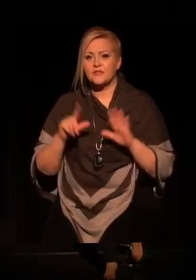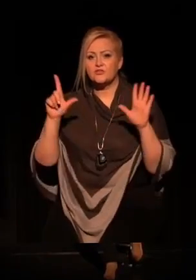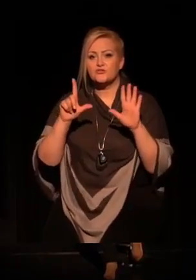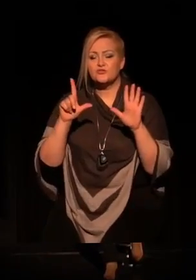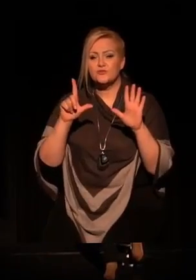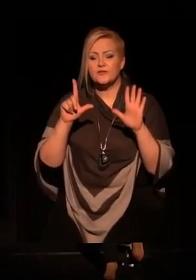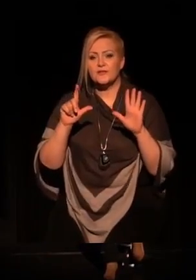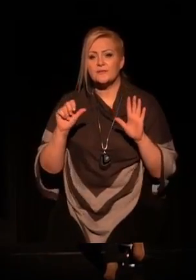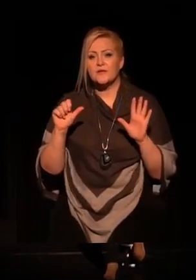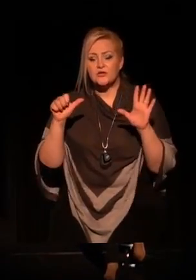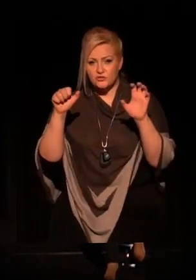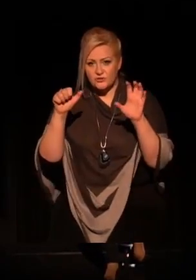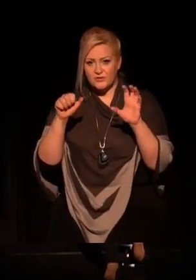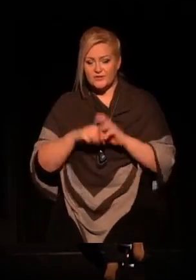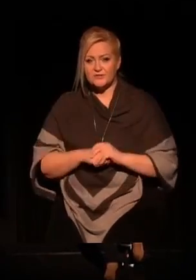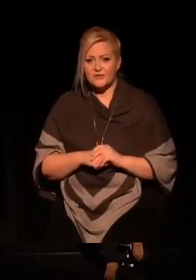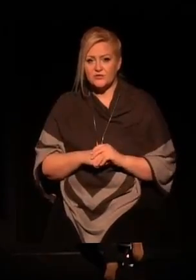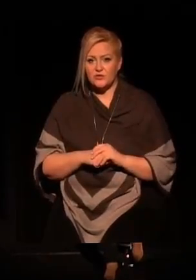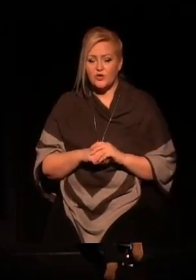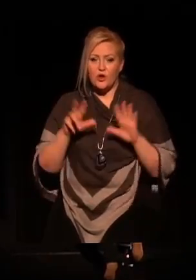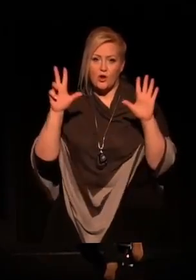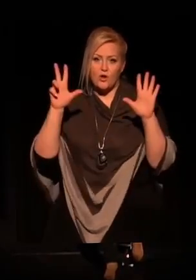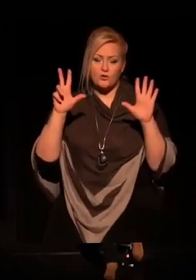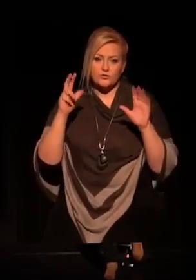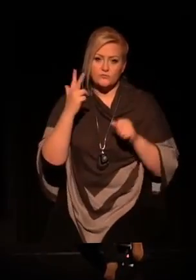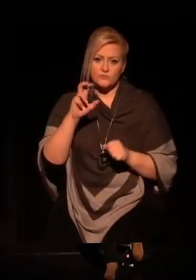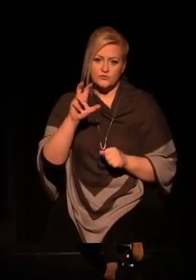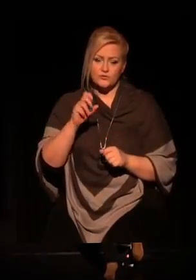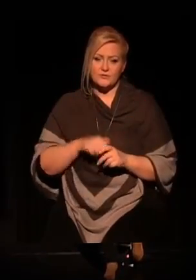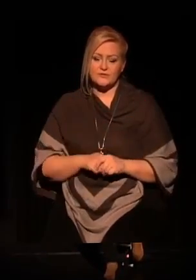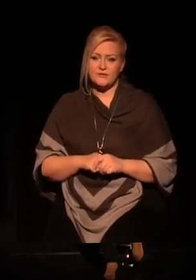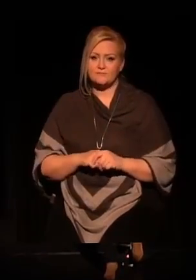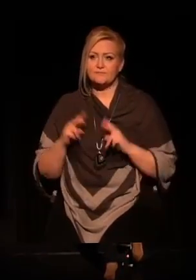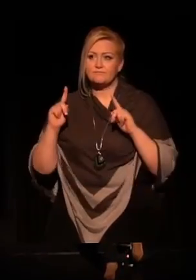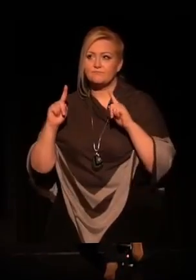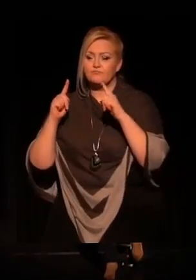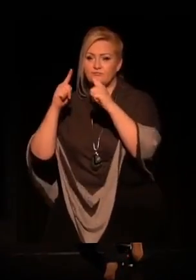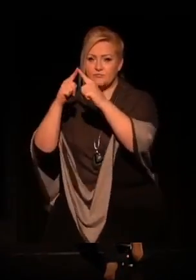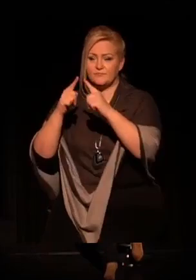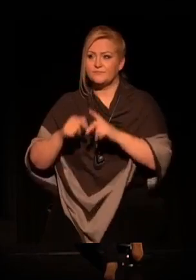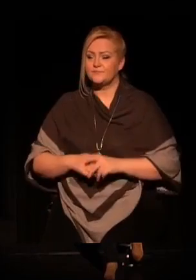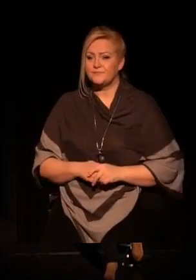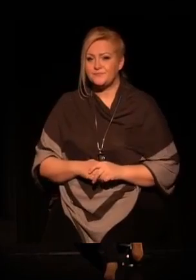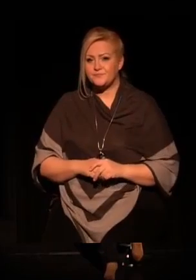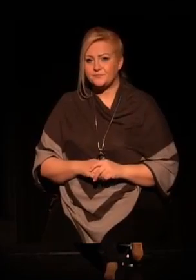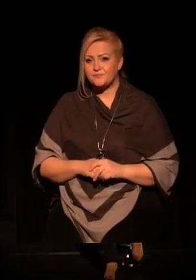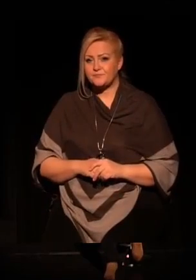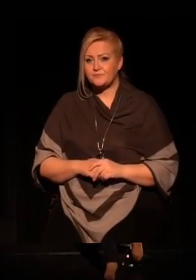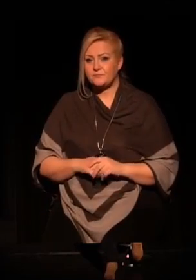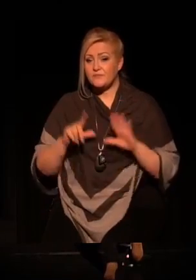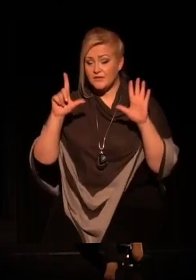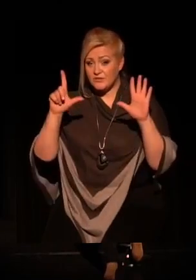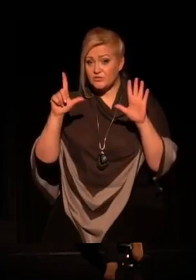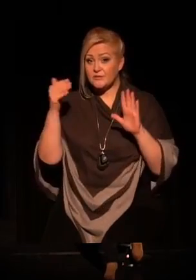kolejny trzeci na 8300 i z 8300 już atak na szczyt. Jak doszliśmy niestety do 7000